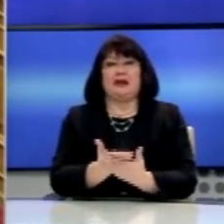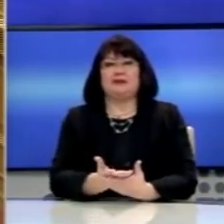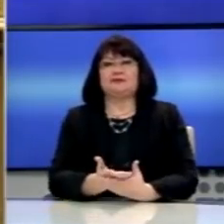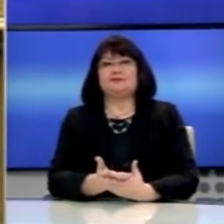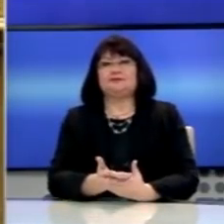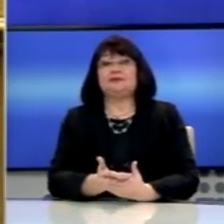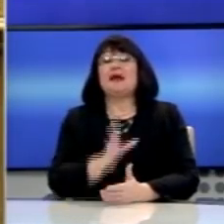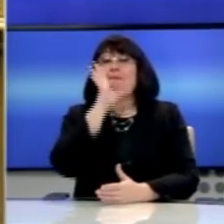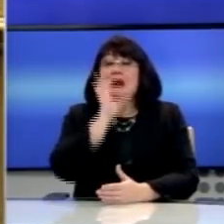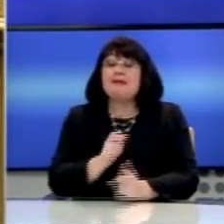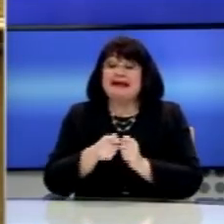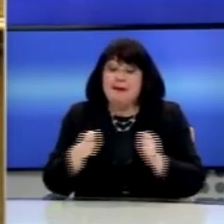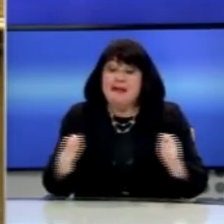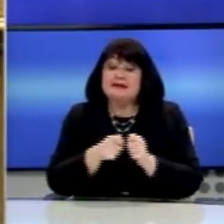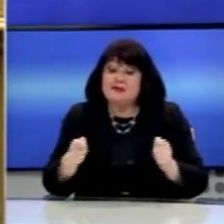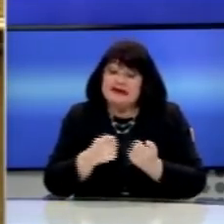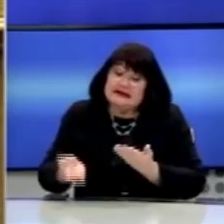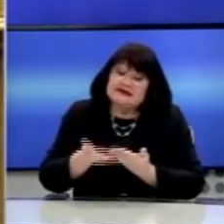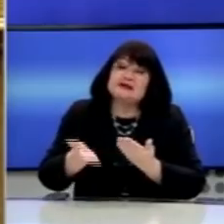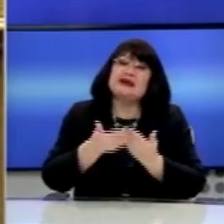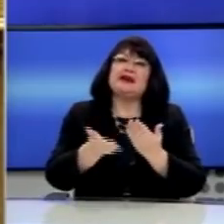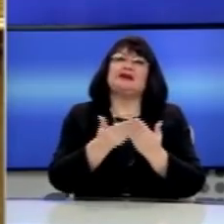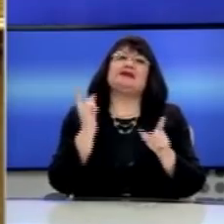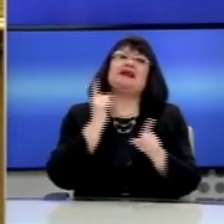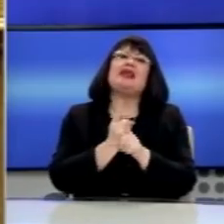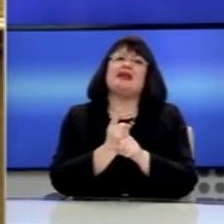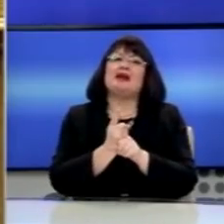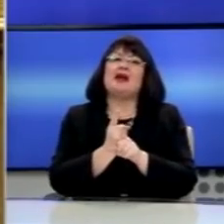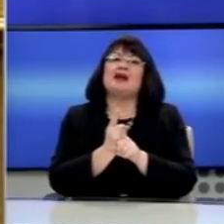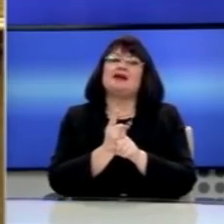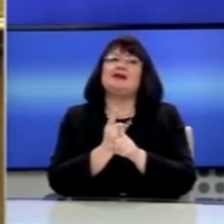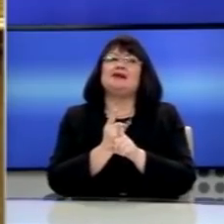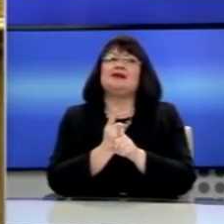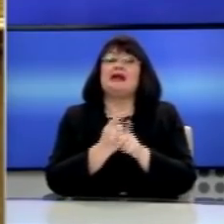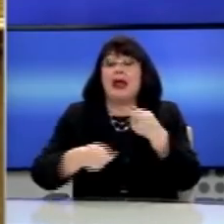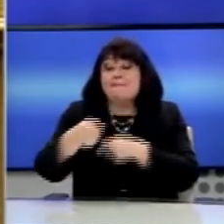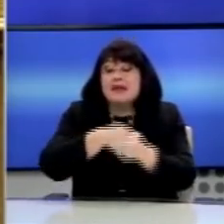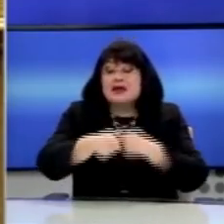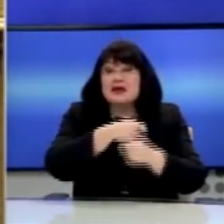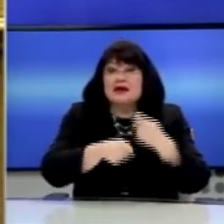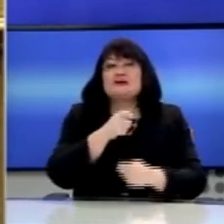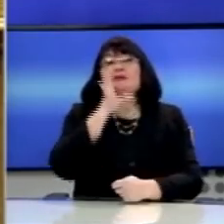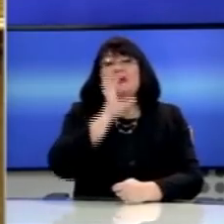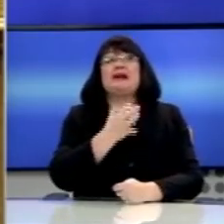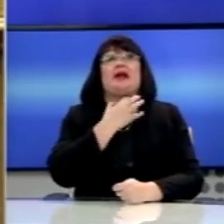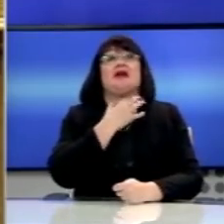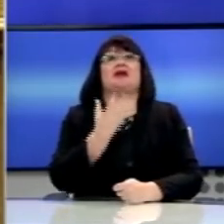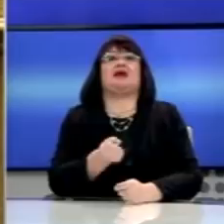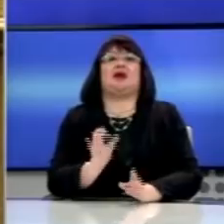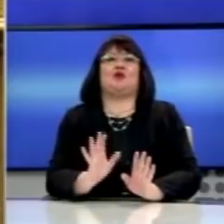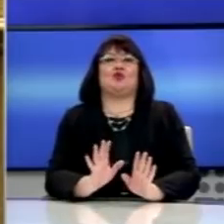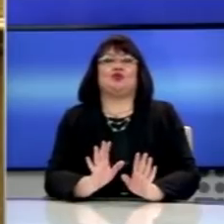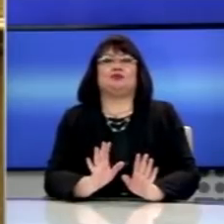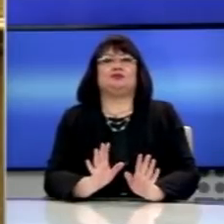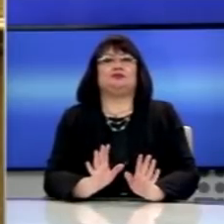πάρετε ουσιαστικά μέτρα στήριξης, ιδιαίτερα για εκείνες τις κατηγορίες που έχουν πραγματική ανάγκη,